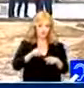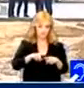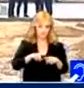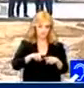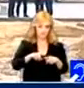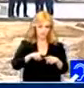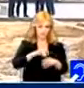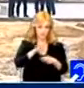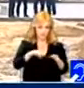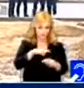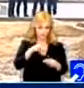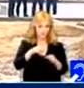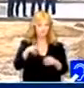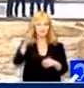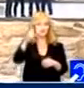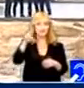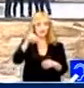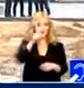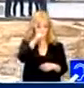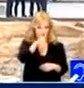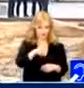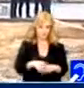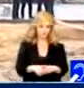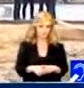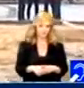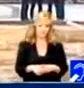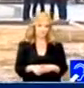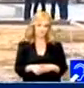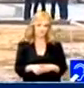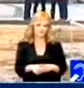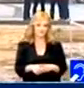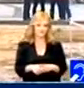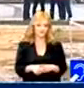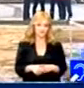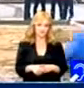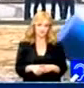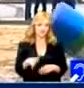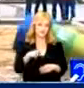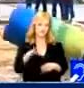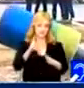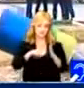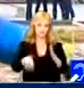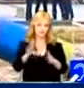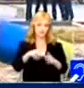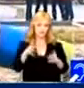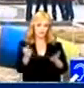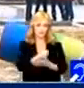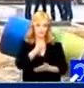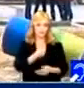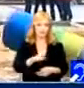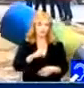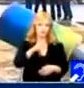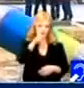lunii noiembrie, iar lucrările de reglare, montaj, testare vor fi executate în primele două săptămâni ale lunii decembrie, astfel ca la finele